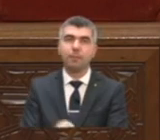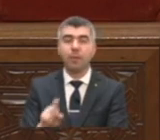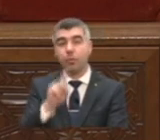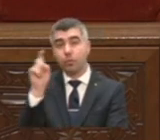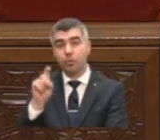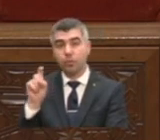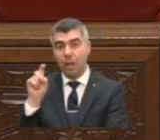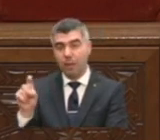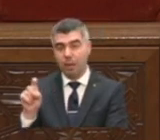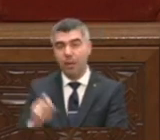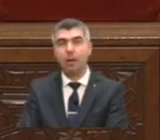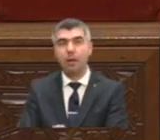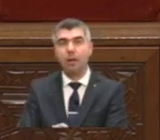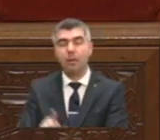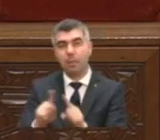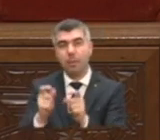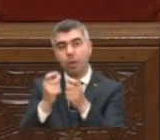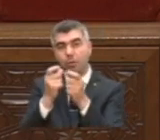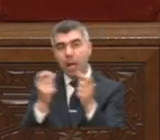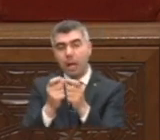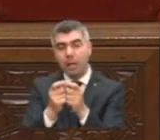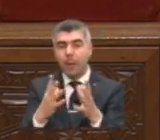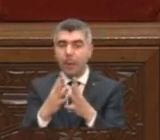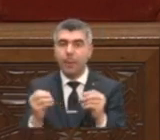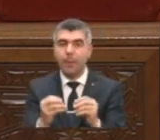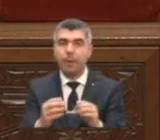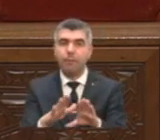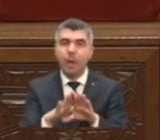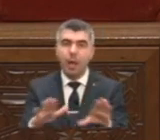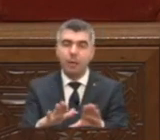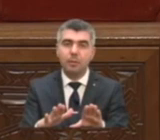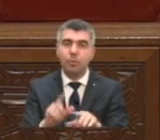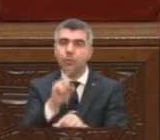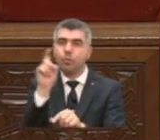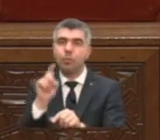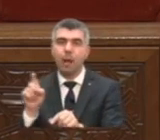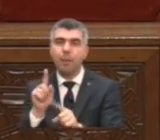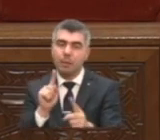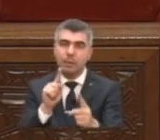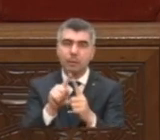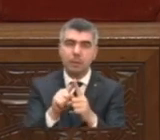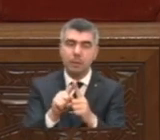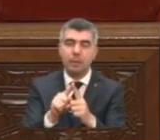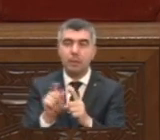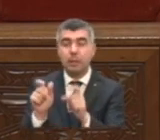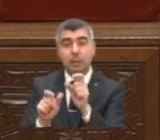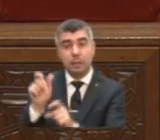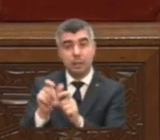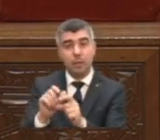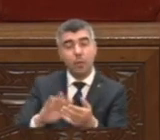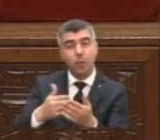غتخسر العمره، غتخسر العقار، والجامعه ما غاديش توصل للهدف. هي صيفطوا المؤسسات العمره